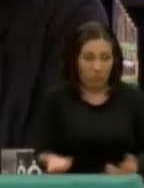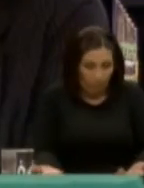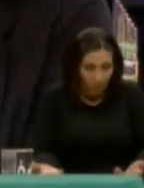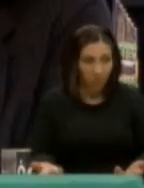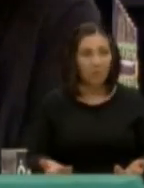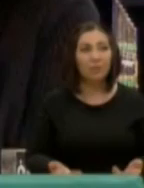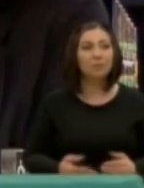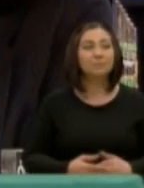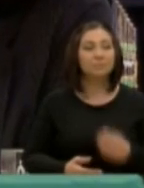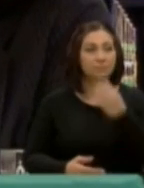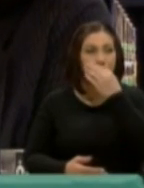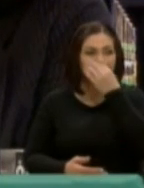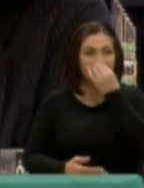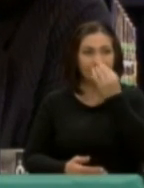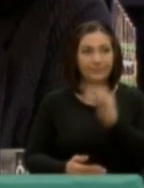canım. Peki